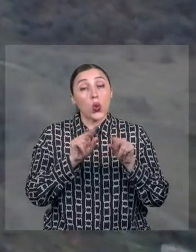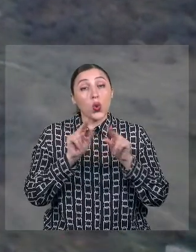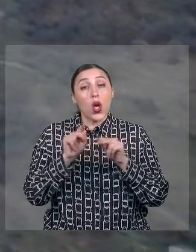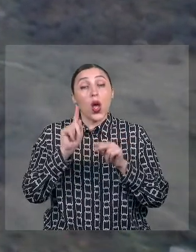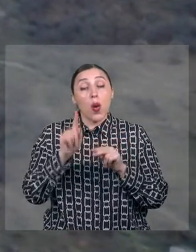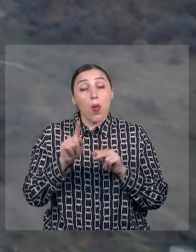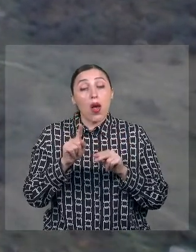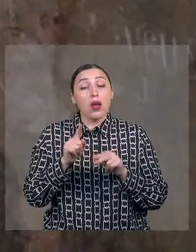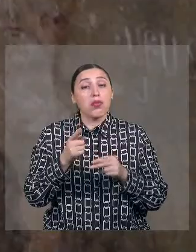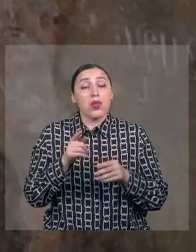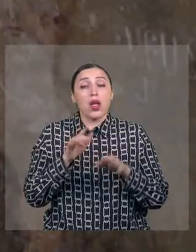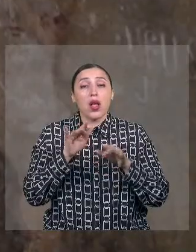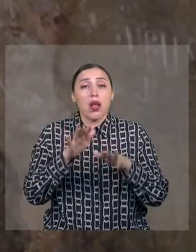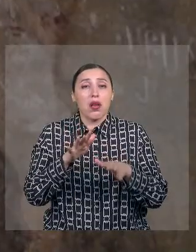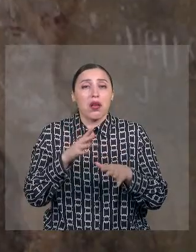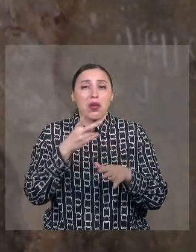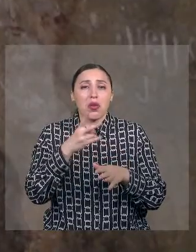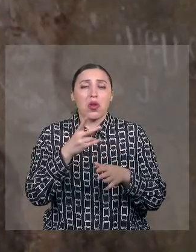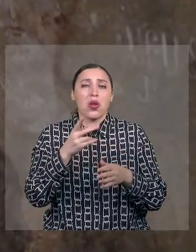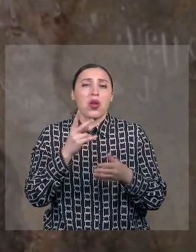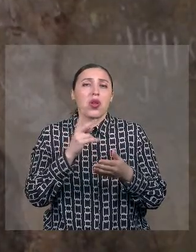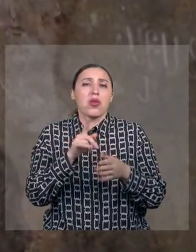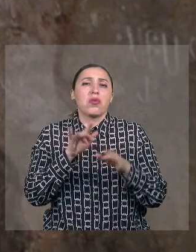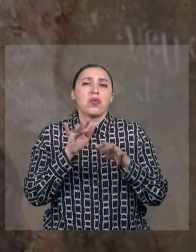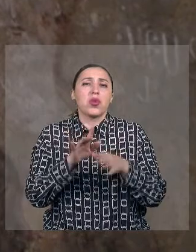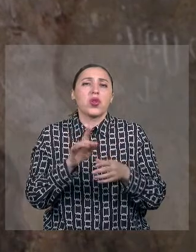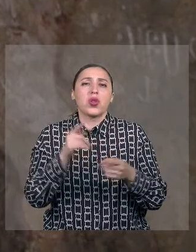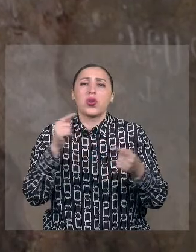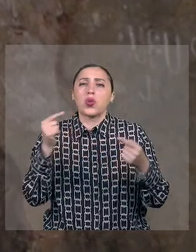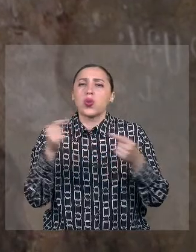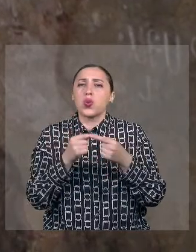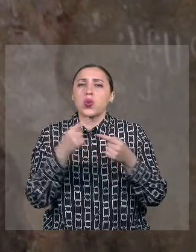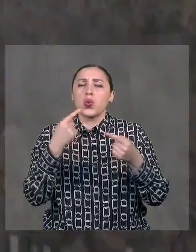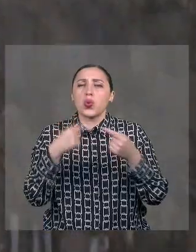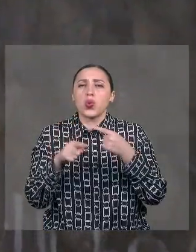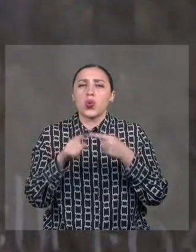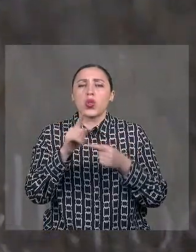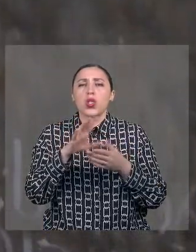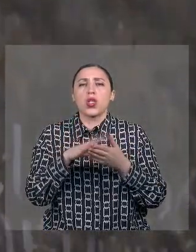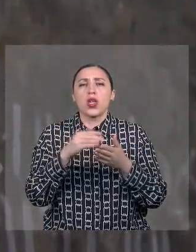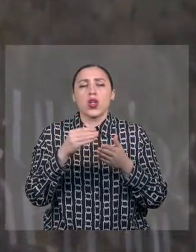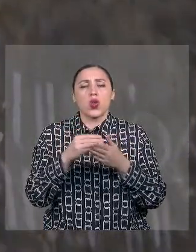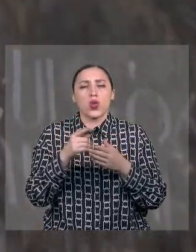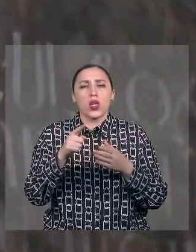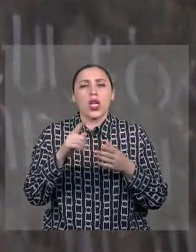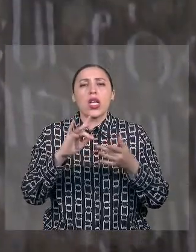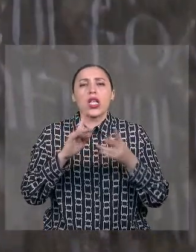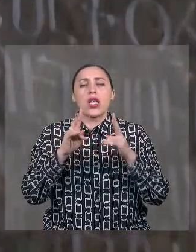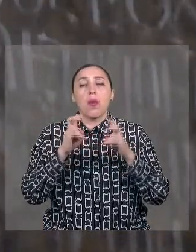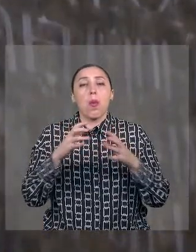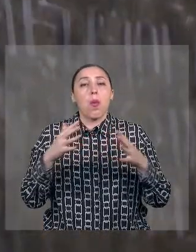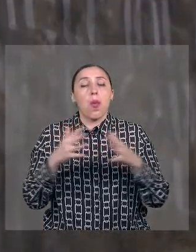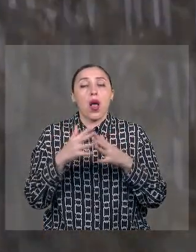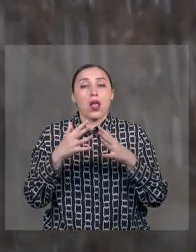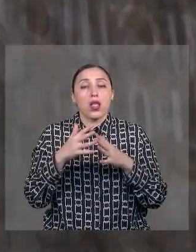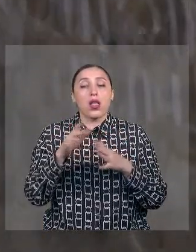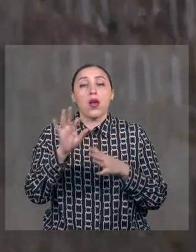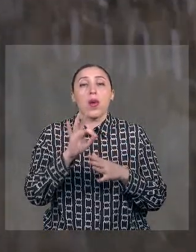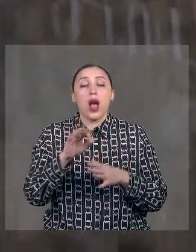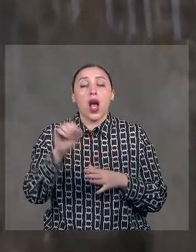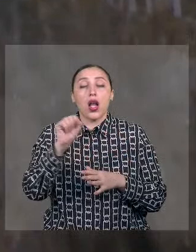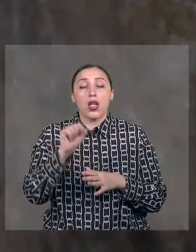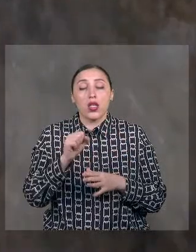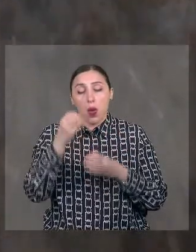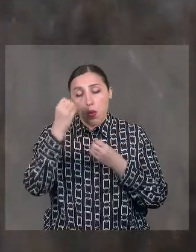իրադարձությունների հաջորդականությունը հակառակն է ապացուցում։ Սա հիբրիդային պատերազմ է, ազատությանը փոխանցեց Արցախի մշակույթի